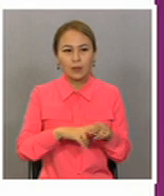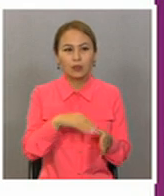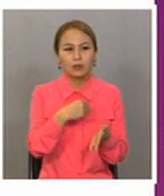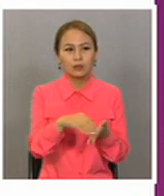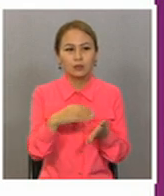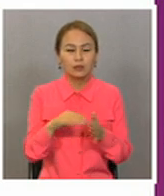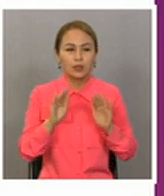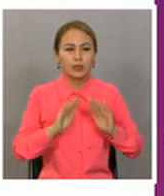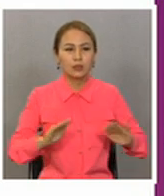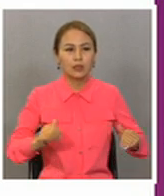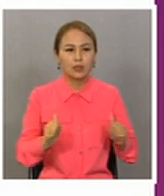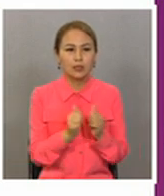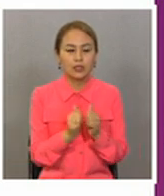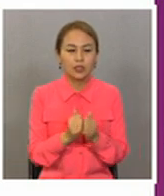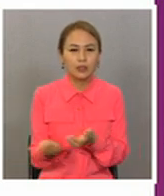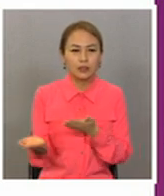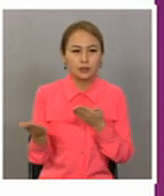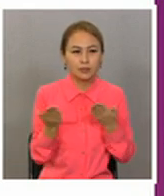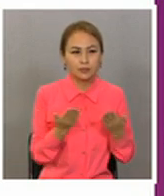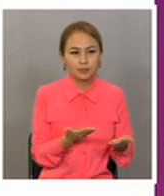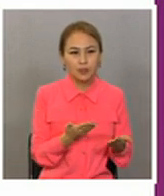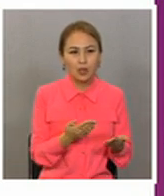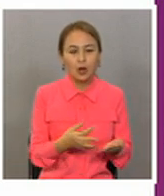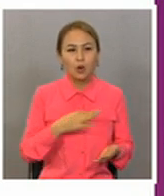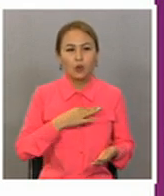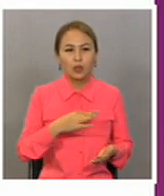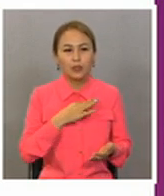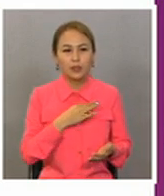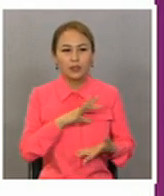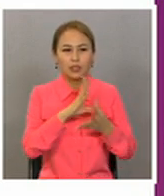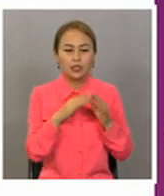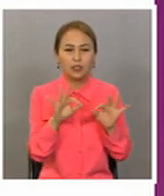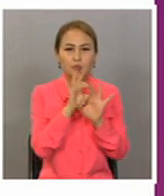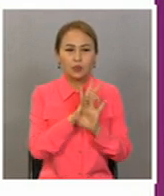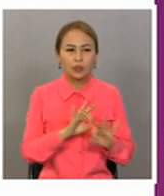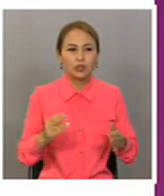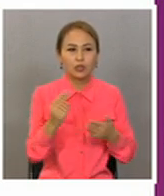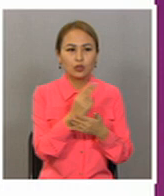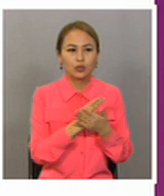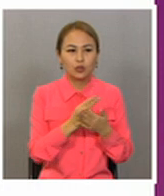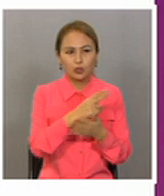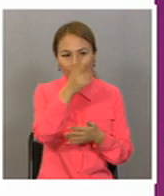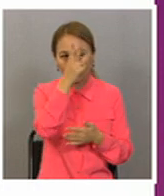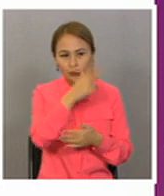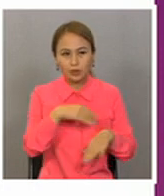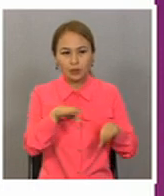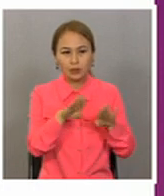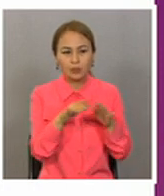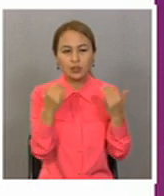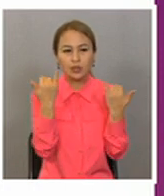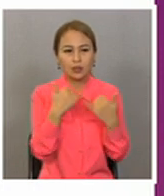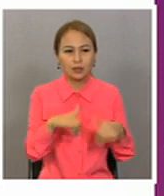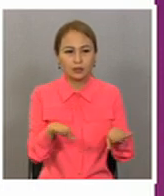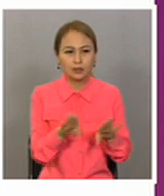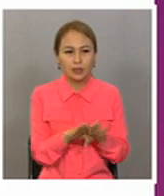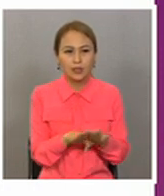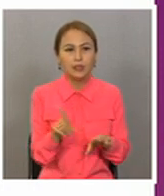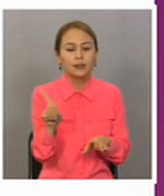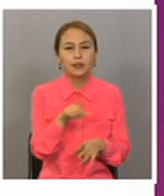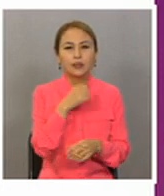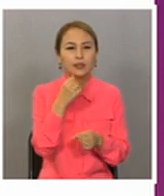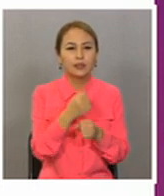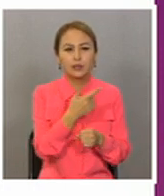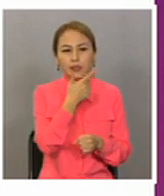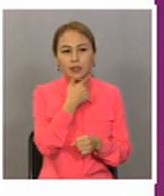шығып, балаларын қасына шақырады. Орамалдағы ғажайып суретке үш ұлы да таң тамаша қалады.